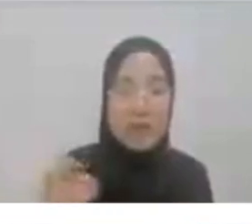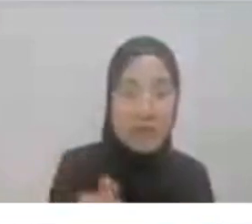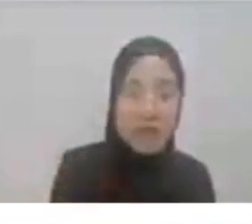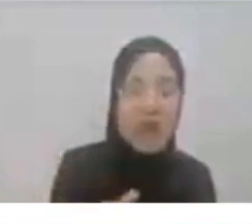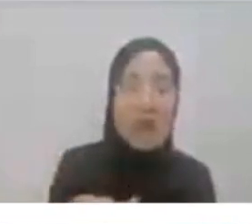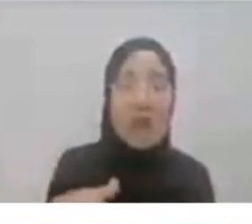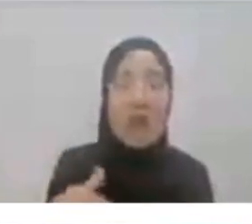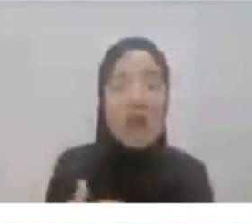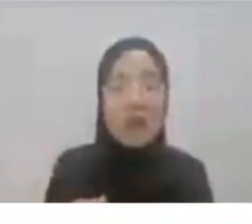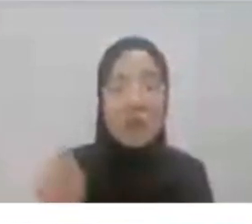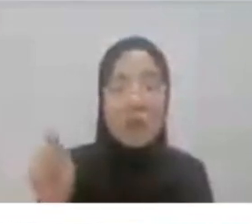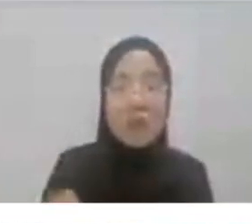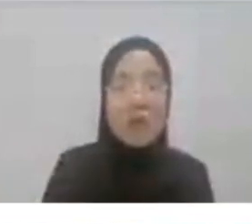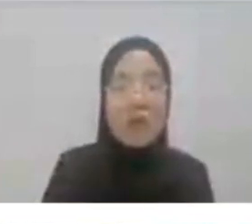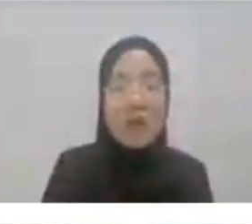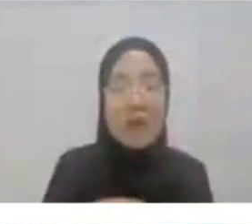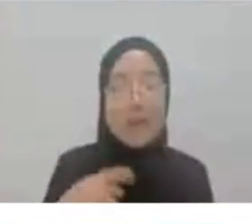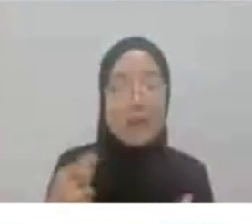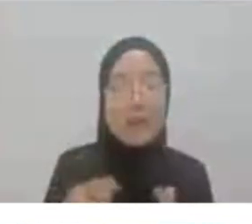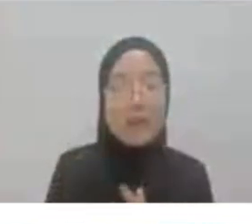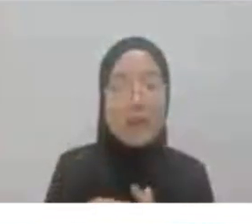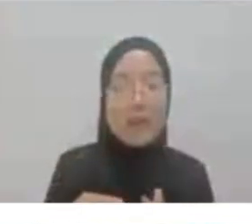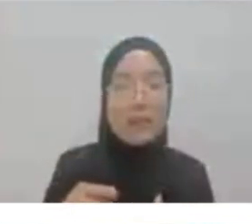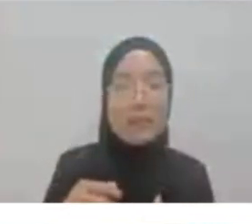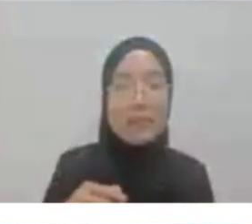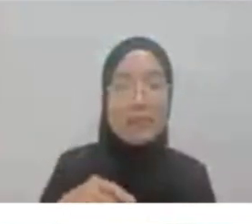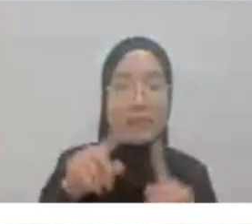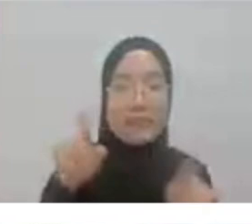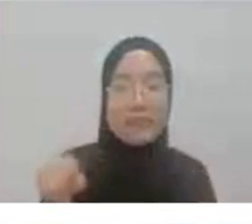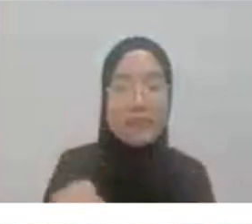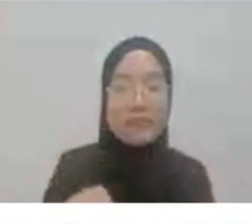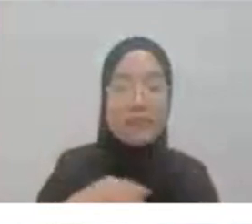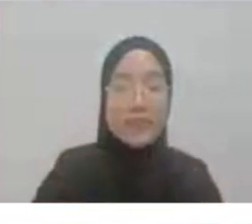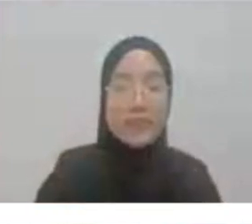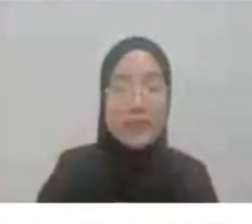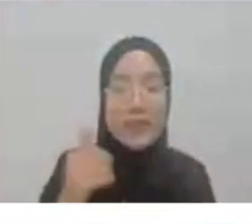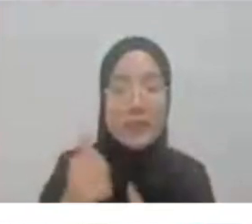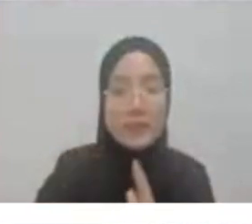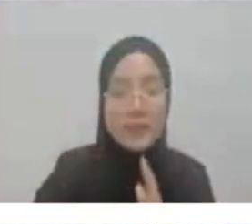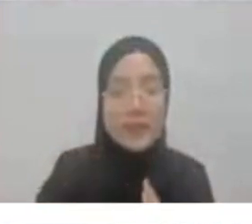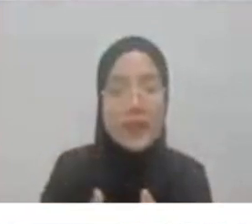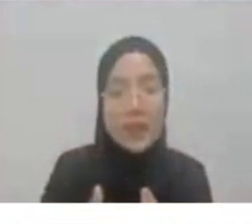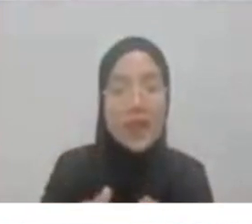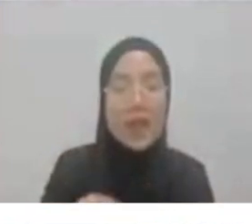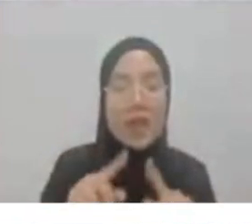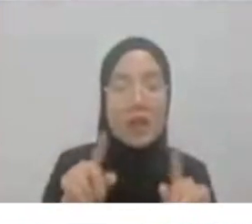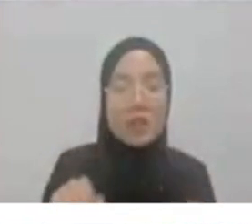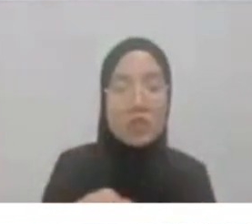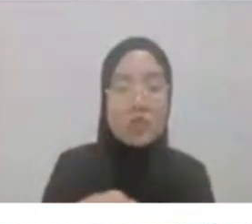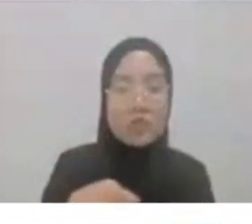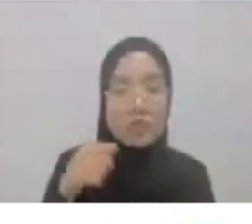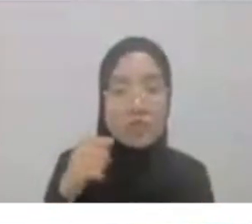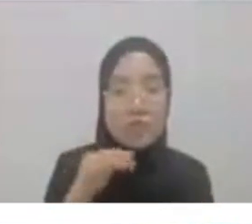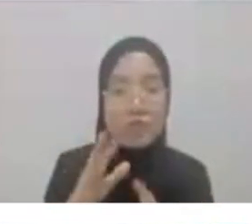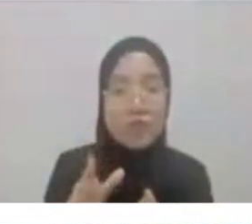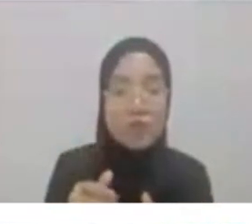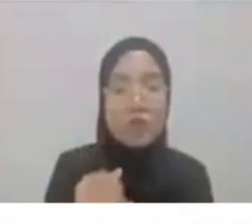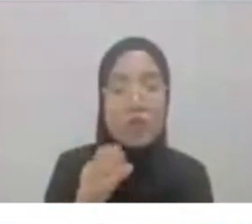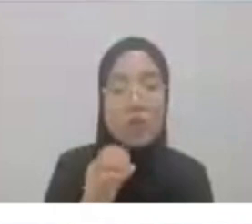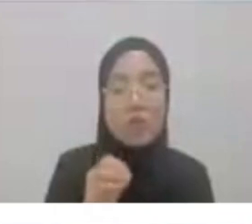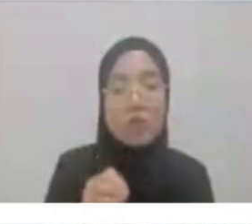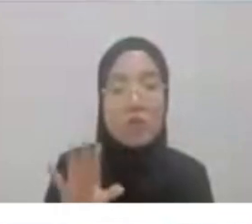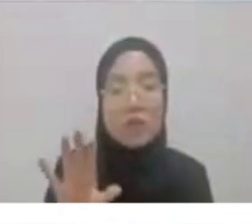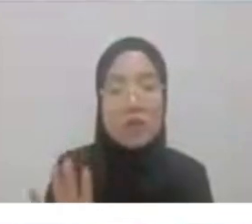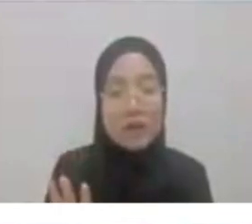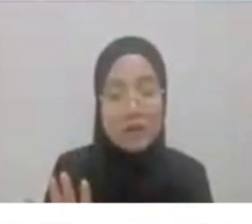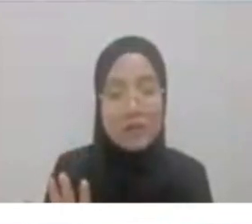pengguna hak pilih pada berita acara sertifikat dan catatan hasil penghitungan Peres suara di TPS 005 desa kendaldoyong Kecamatan